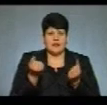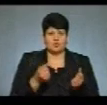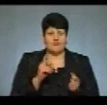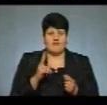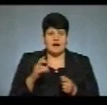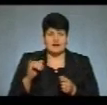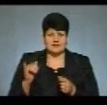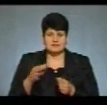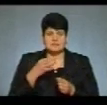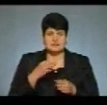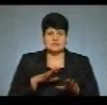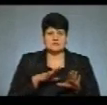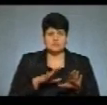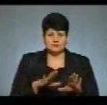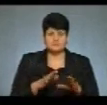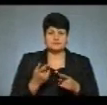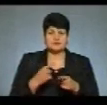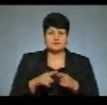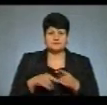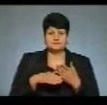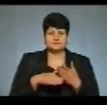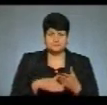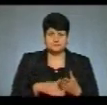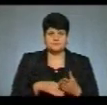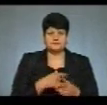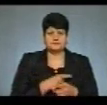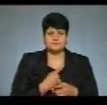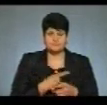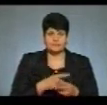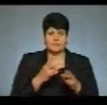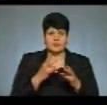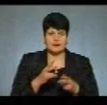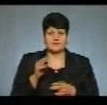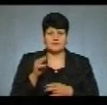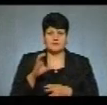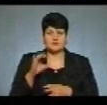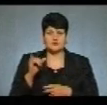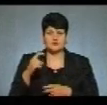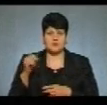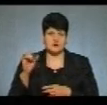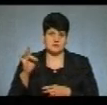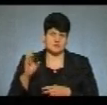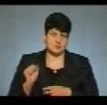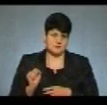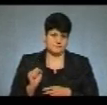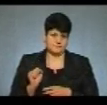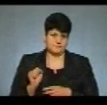директора головного лікаря Центру екстреної медичної допомоги та медицини катастроф Тетяна Сухарська.